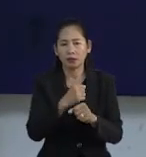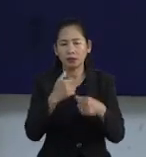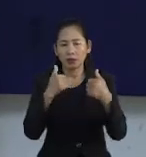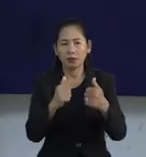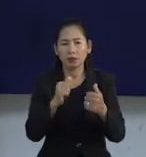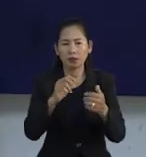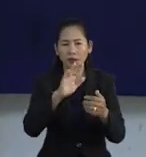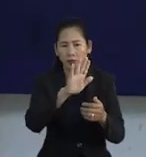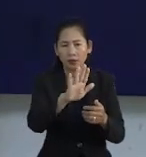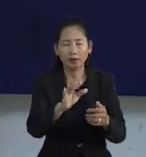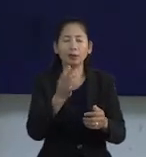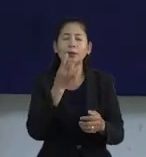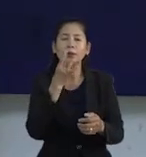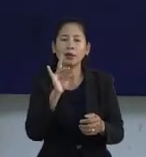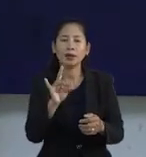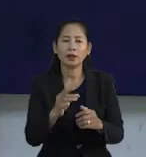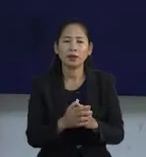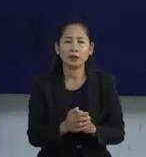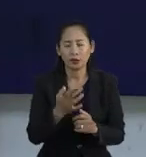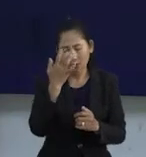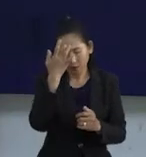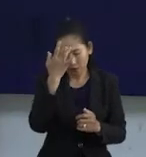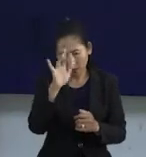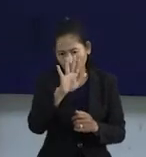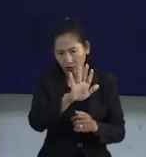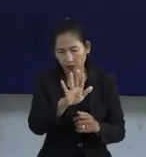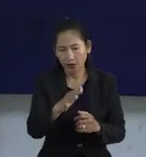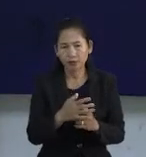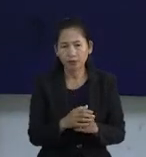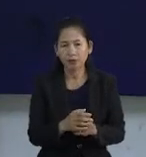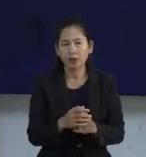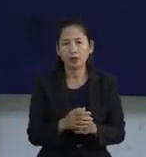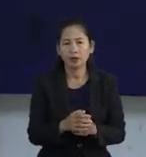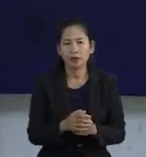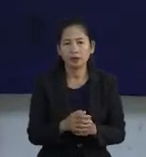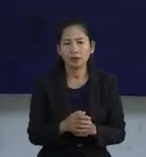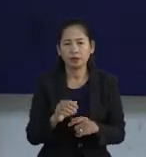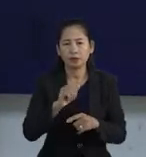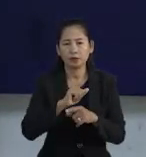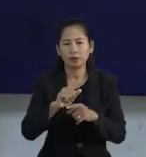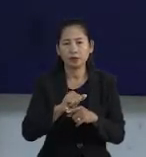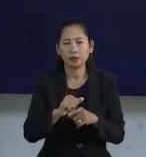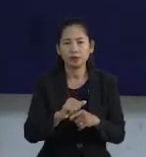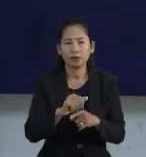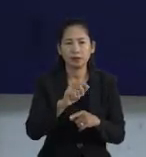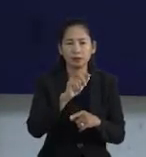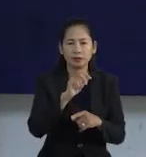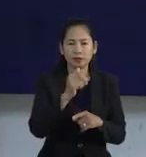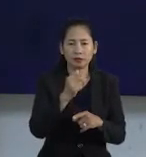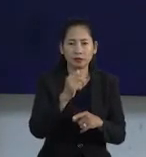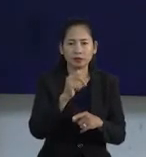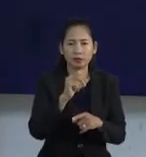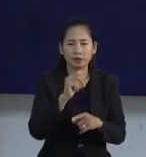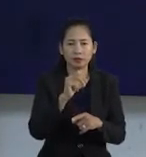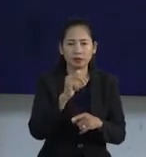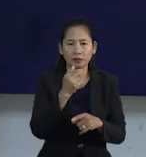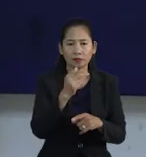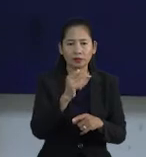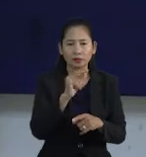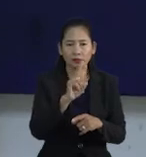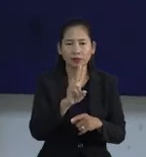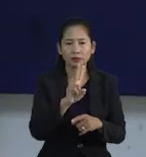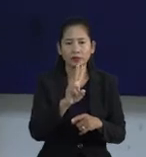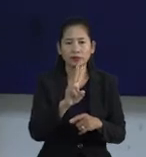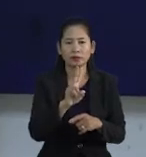bà này thật con cai nè con chát và lấy dưỡng châu mà đó là một hát tí pi là con nè và hát tí pi